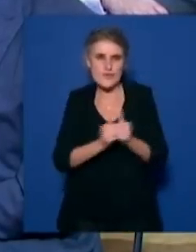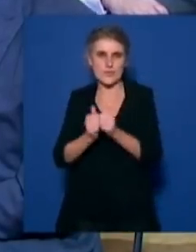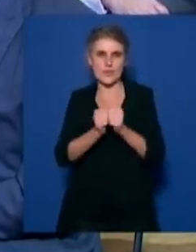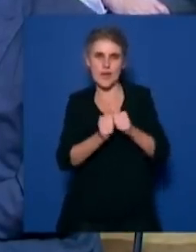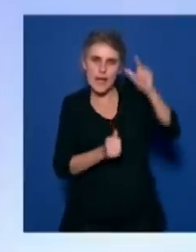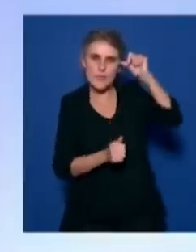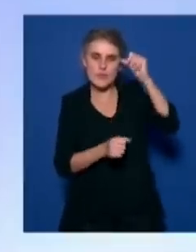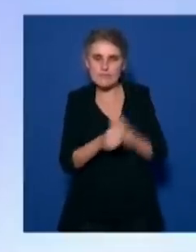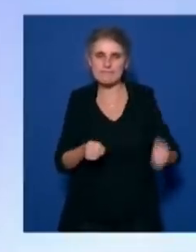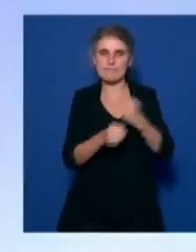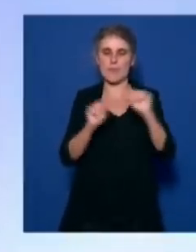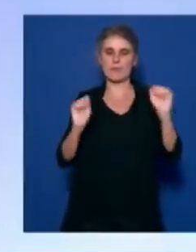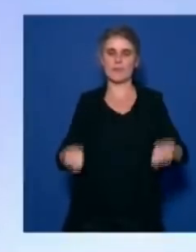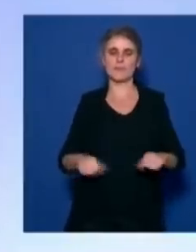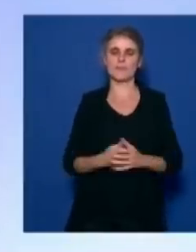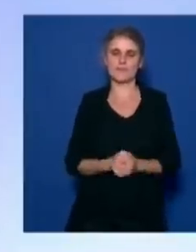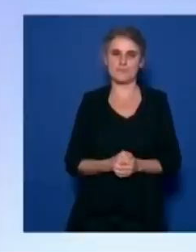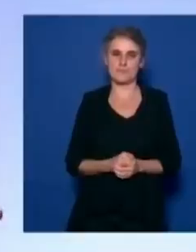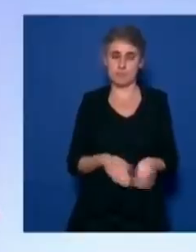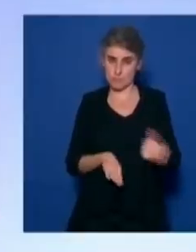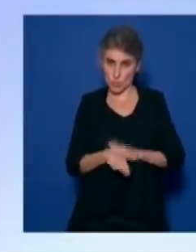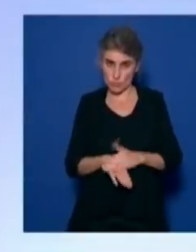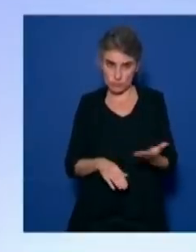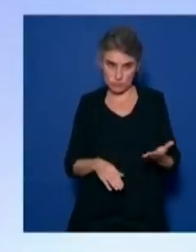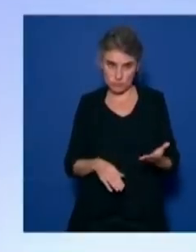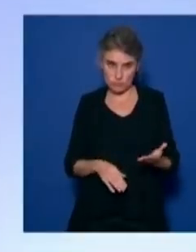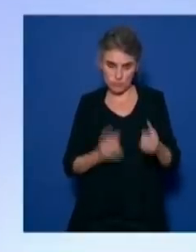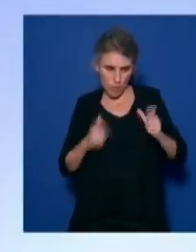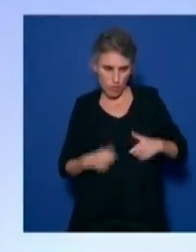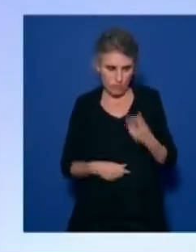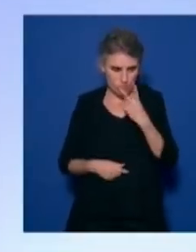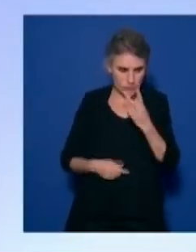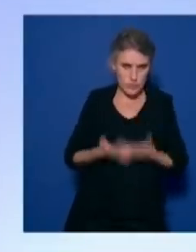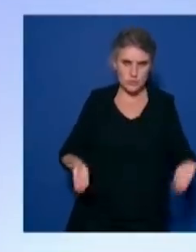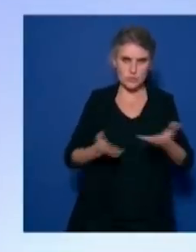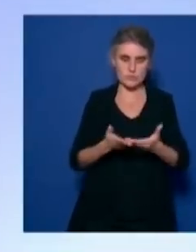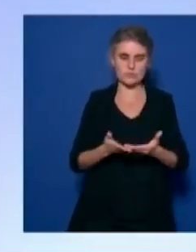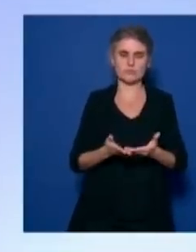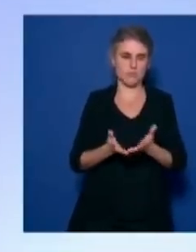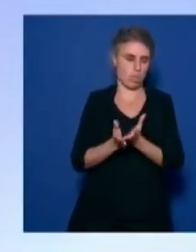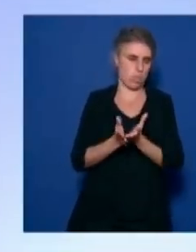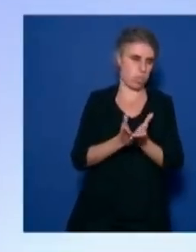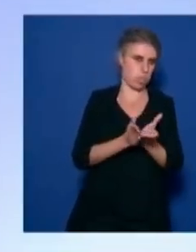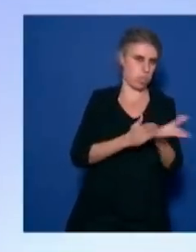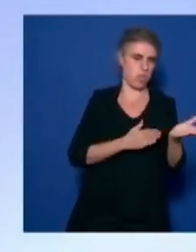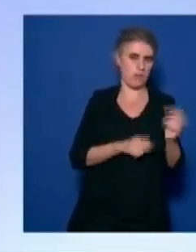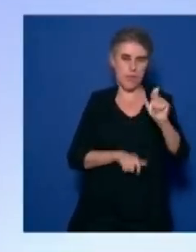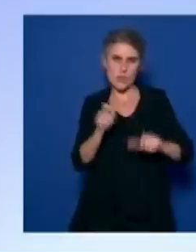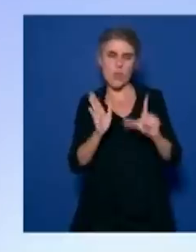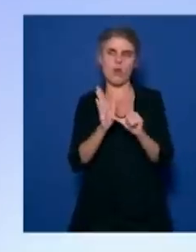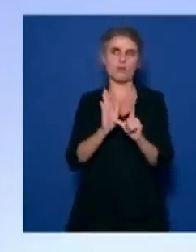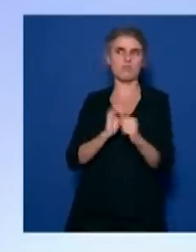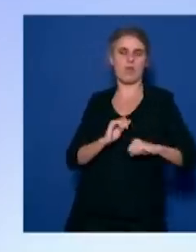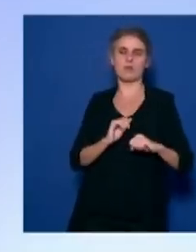or là aussi nous avons vu des dérives nous voyons des contournements et nous avons un combat à mener